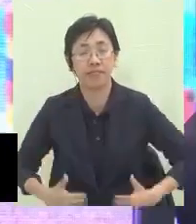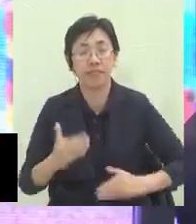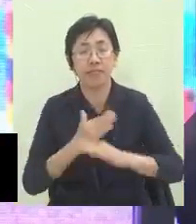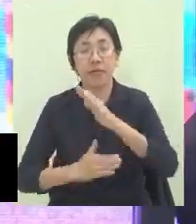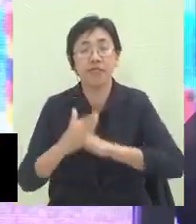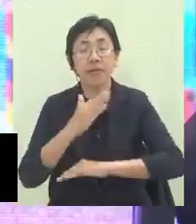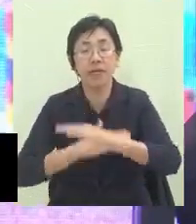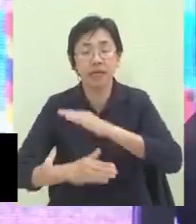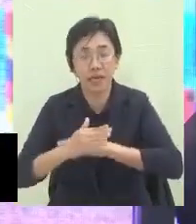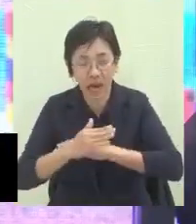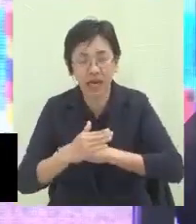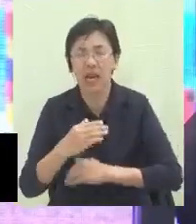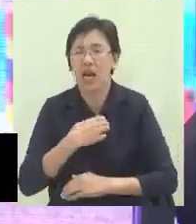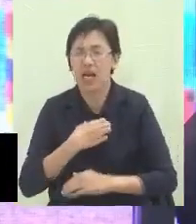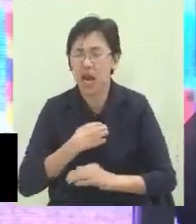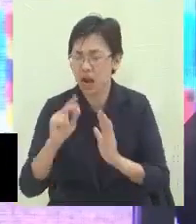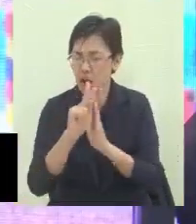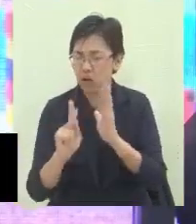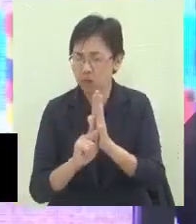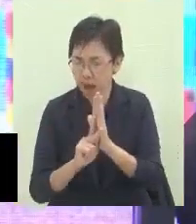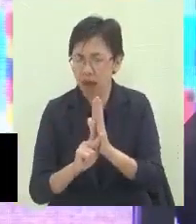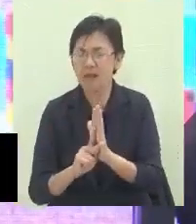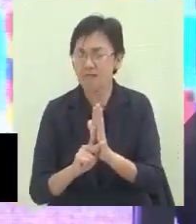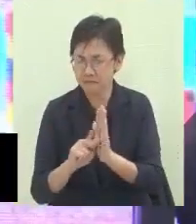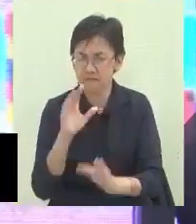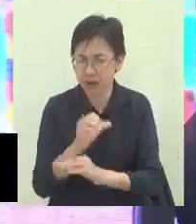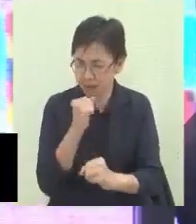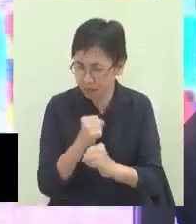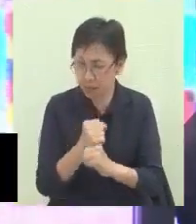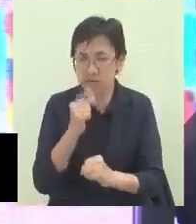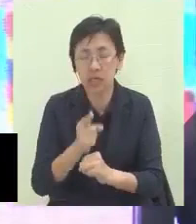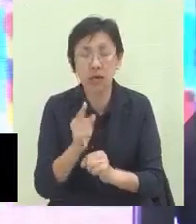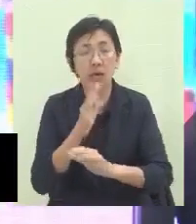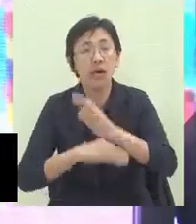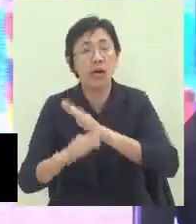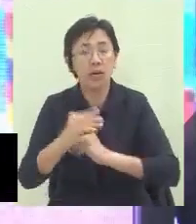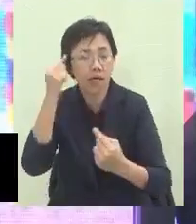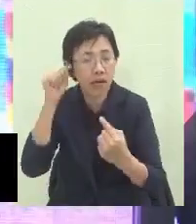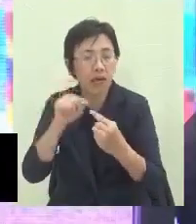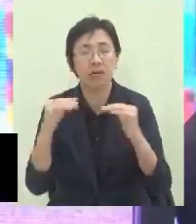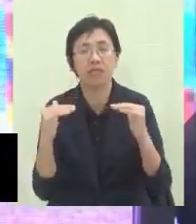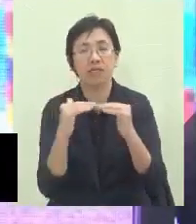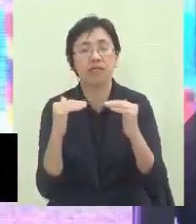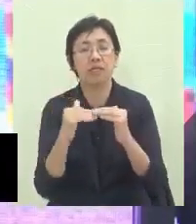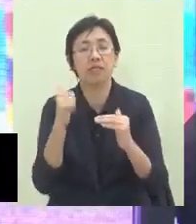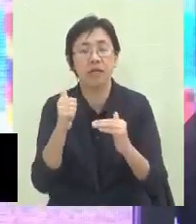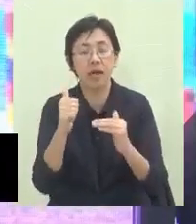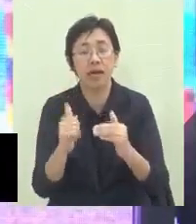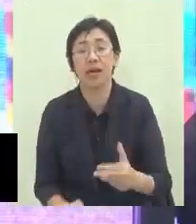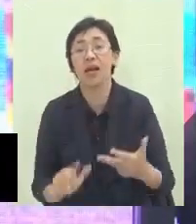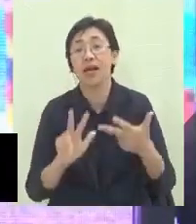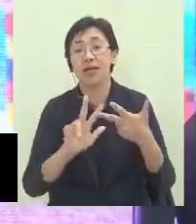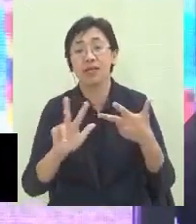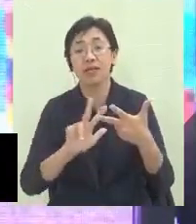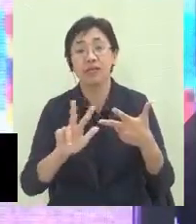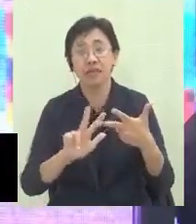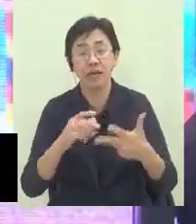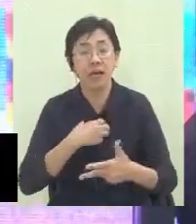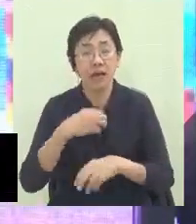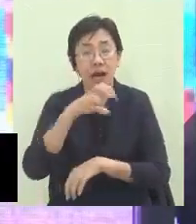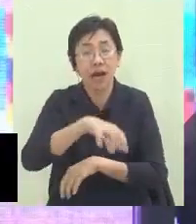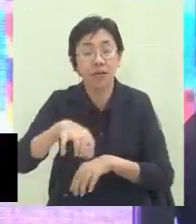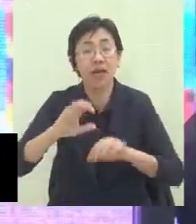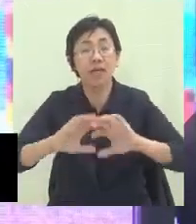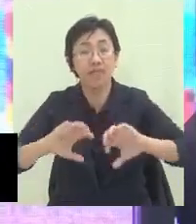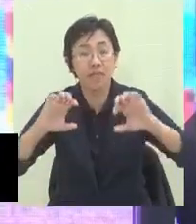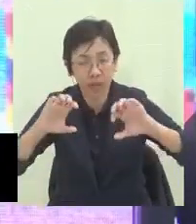ภาพชีวิตคนพิการอย่างเข้มแข็งให้คนพิการสามารถเข้าถึงสิทธิ์ได้จริงและ3ขอให้หน่วยงานภาครั